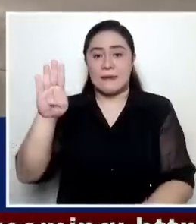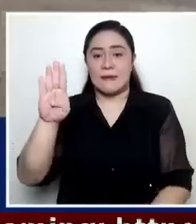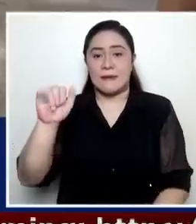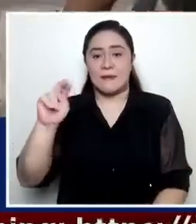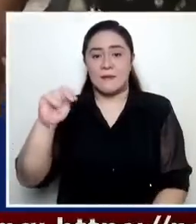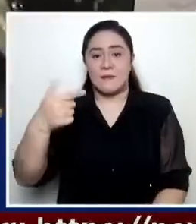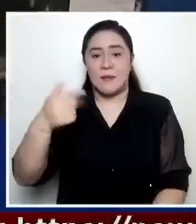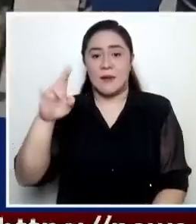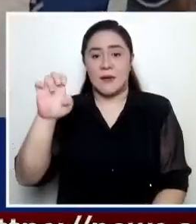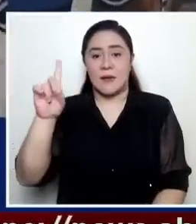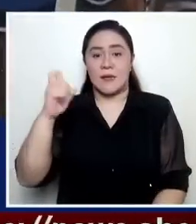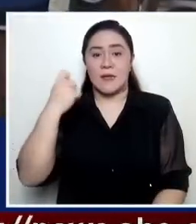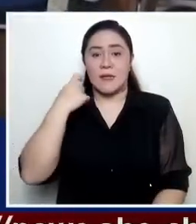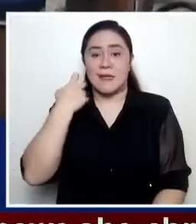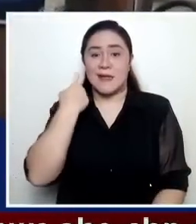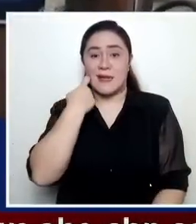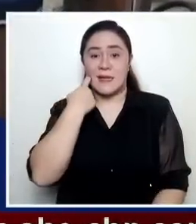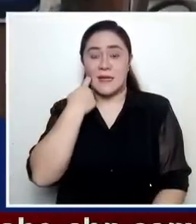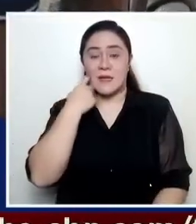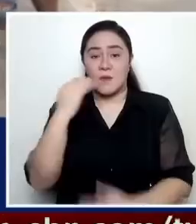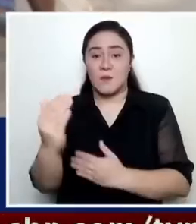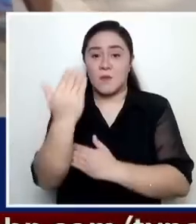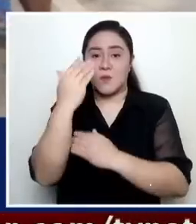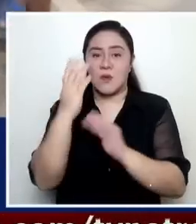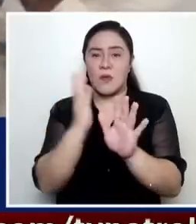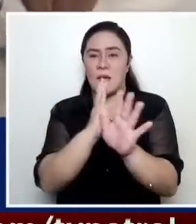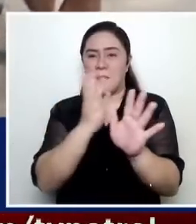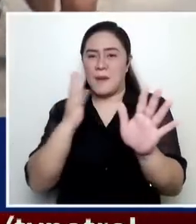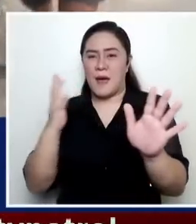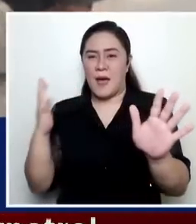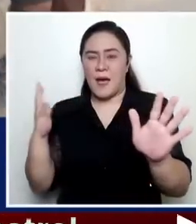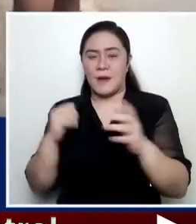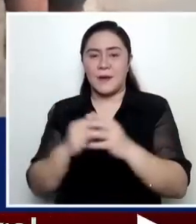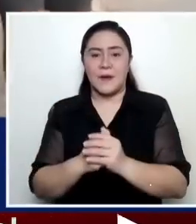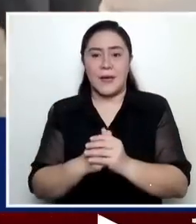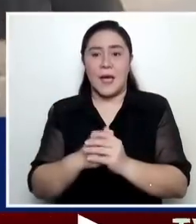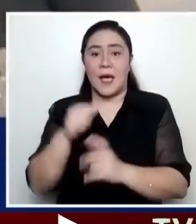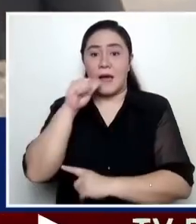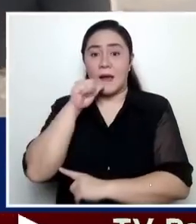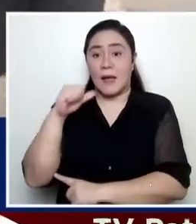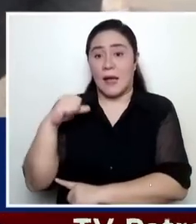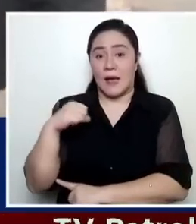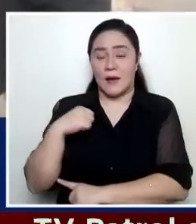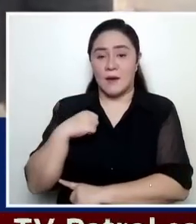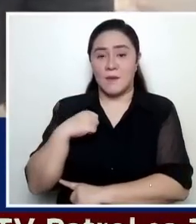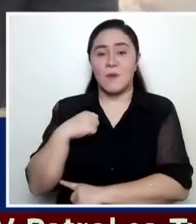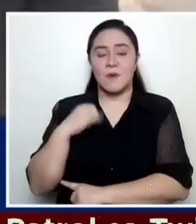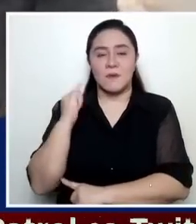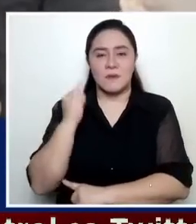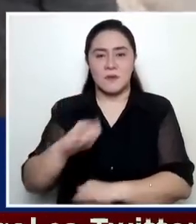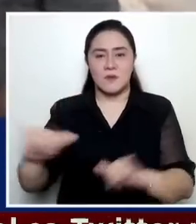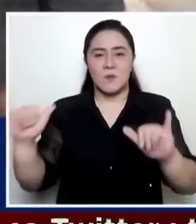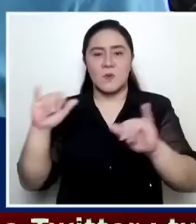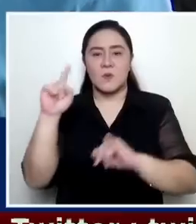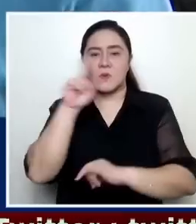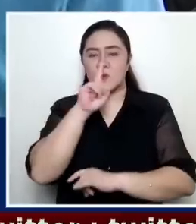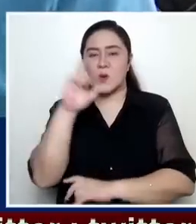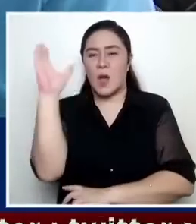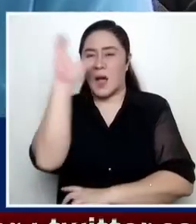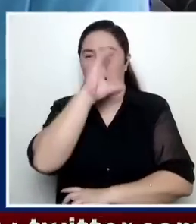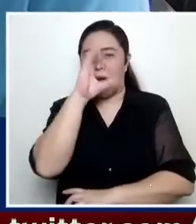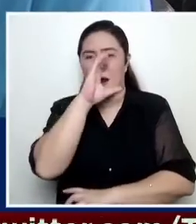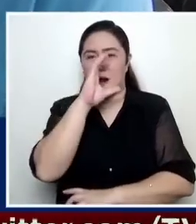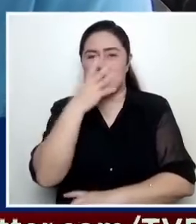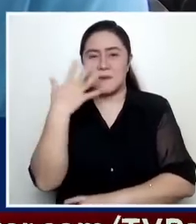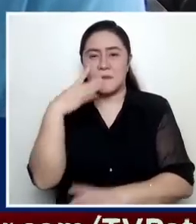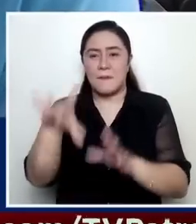kanina ng mga tao. Sabi ni Manong Lito, kahapon pa ay hirap na silang maghanap ng gasolina. Ay